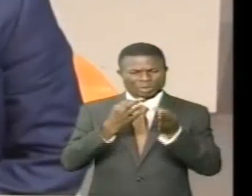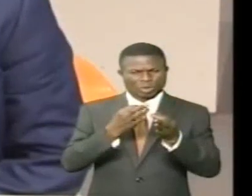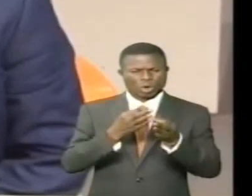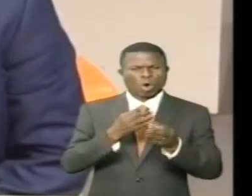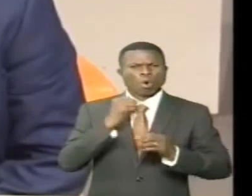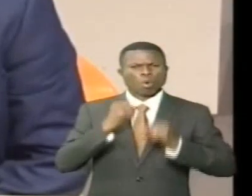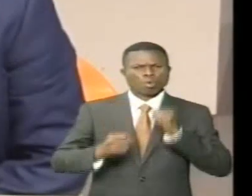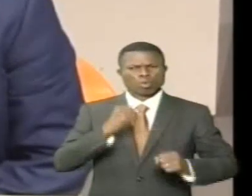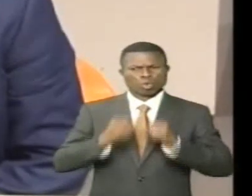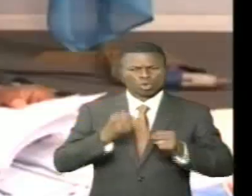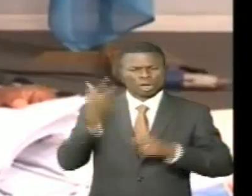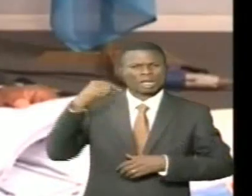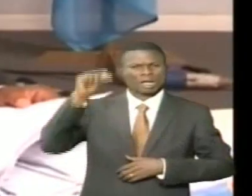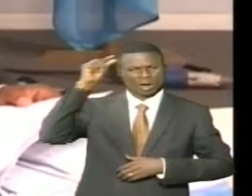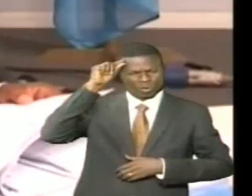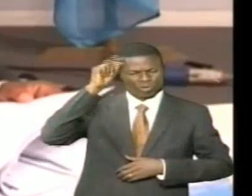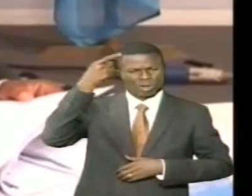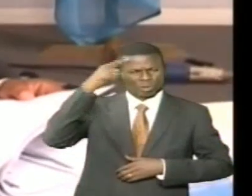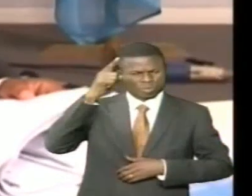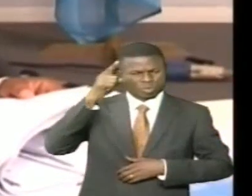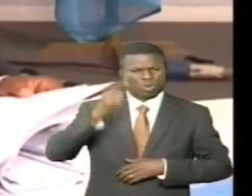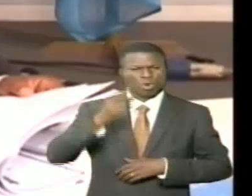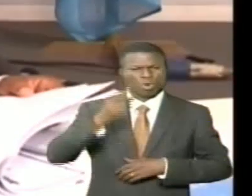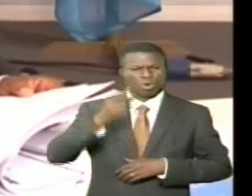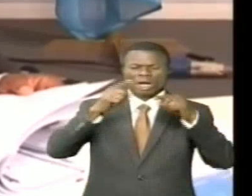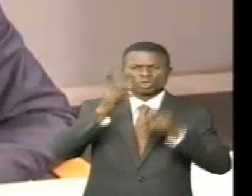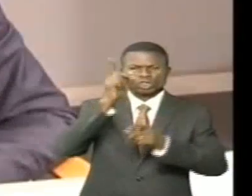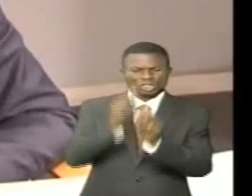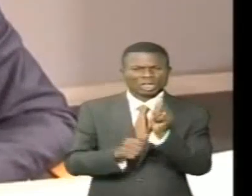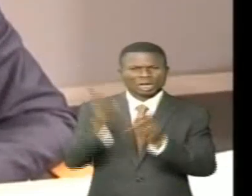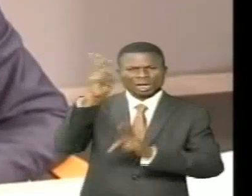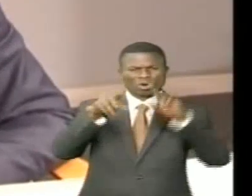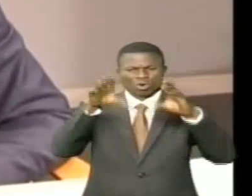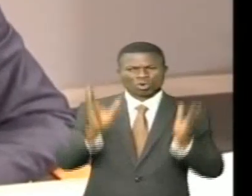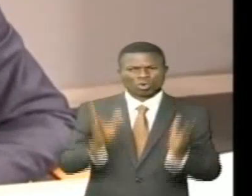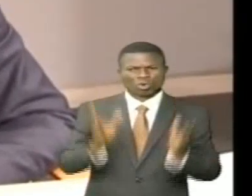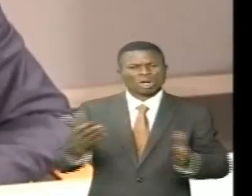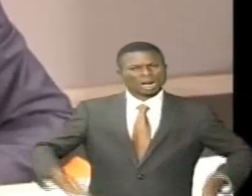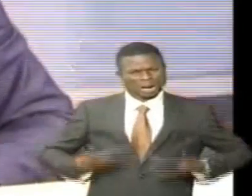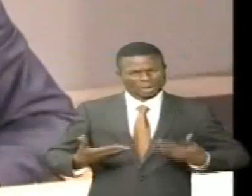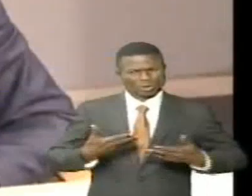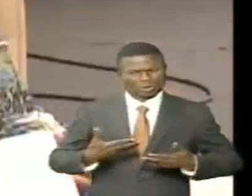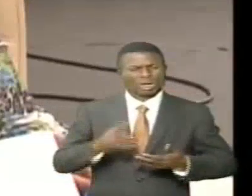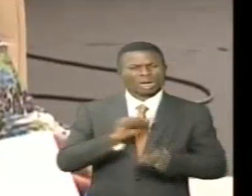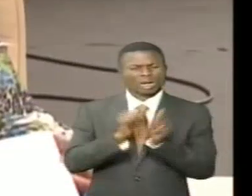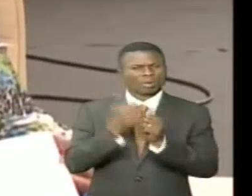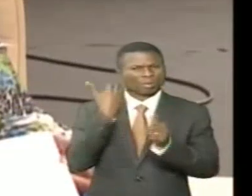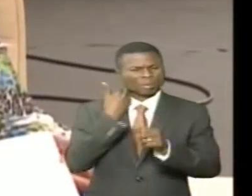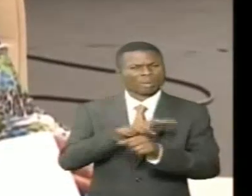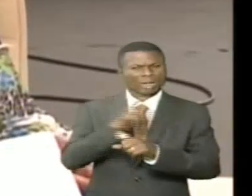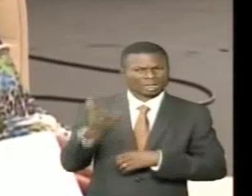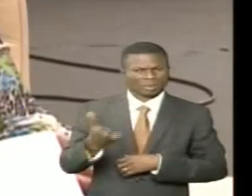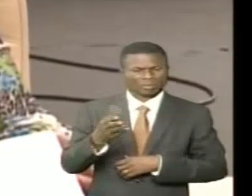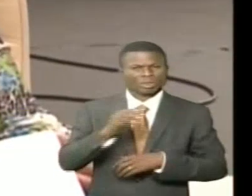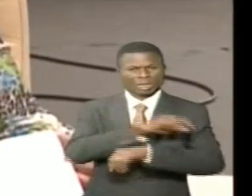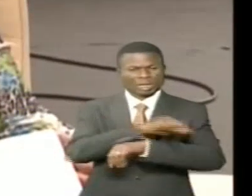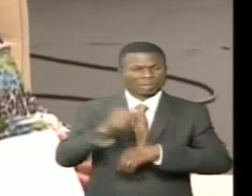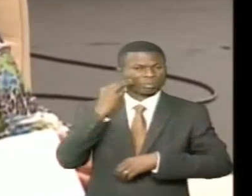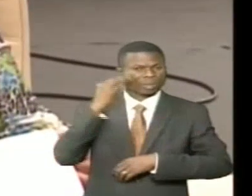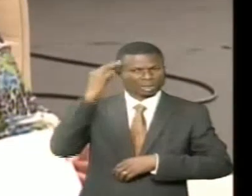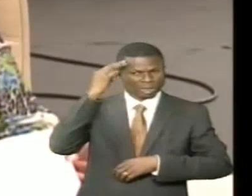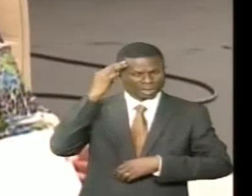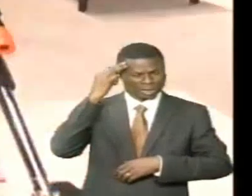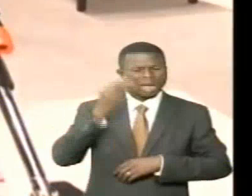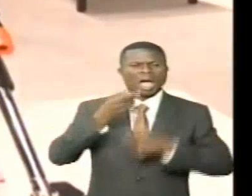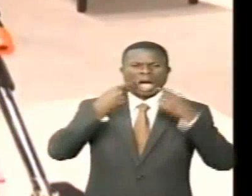gouvernement pour garantir à chaque Congolais la jouissance de ses droits malgré l'état d'urgence. Son ministère sonnera toujours